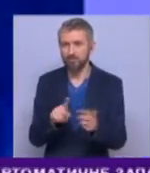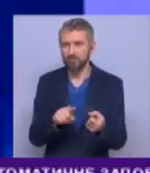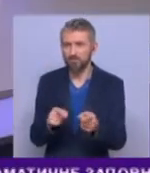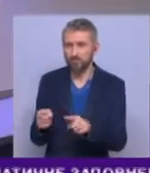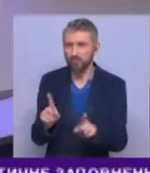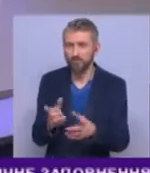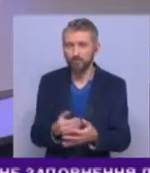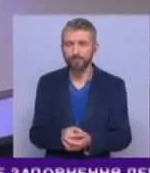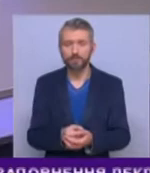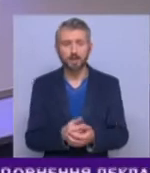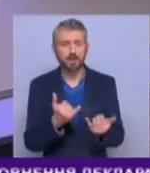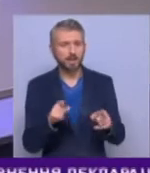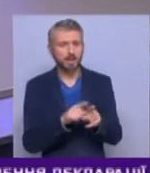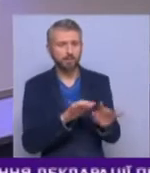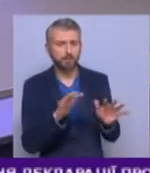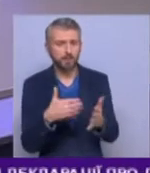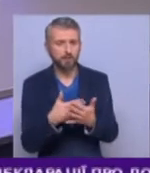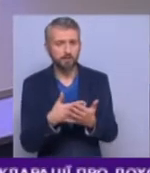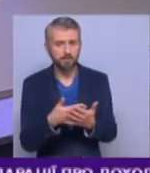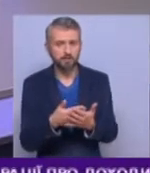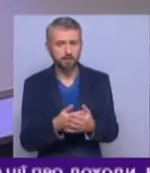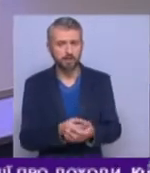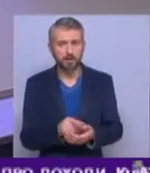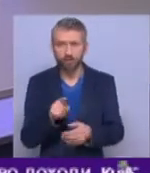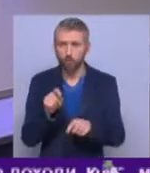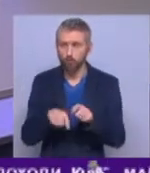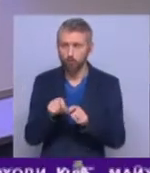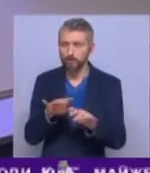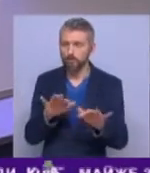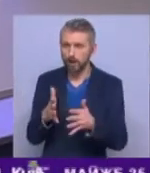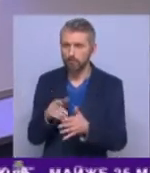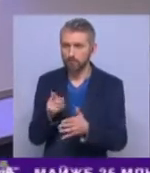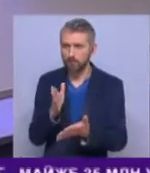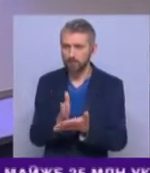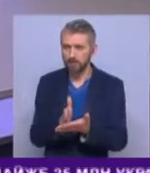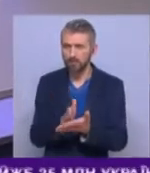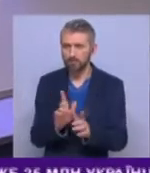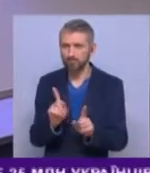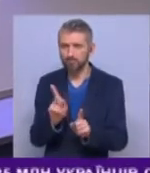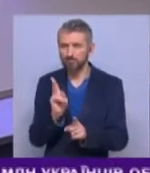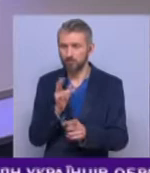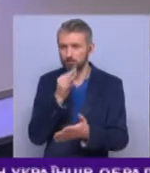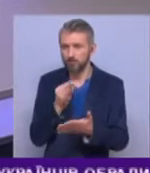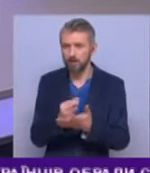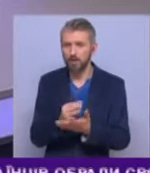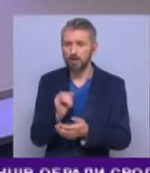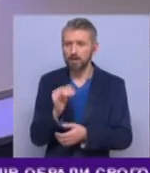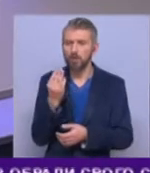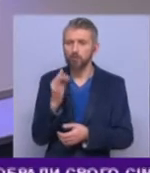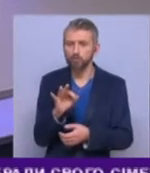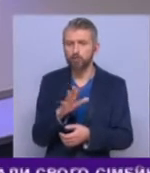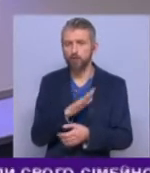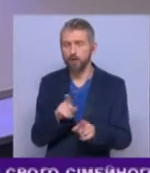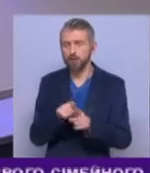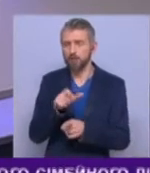і тощо? Ну, зараз таких випадків, ну, наприклад, якщо... Ну, ви контролюєте цю ситуацію? Абсолютно є там вірно. І інфраструктура, яка займається? І що буває